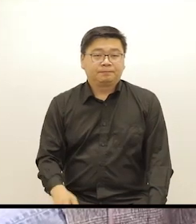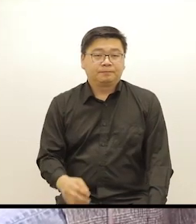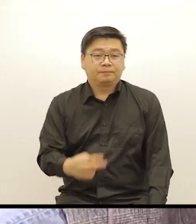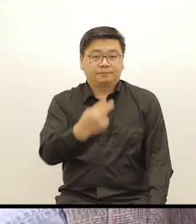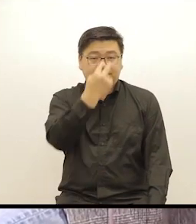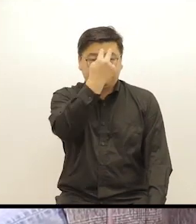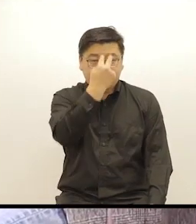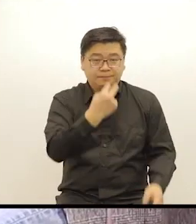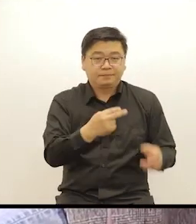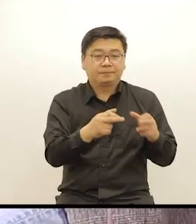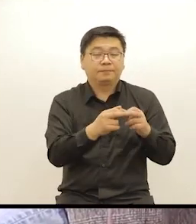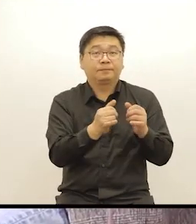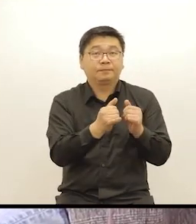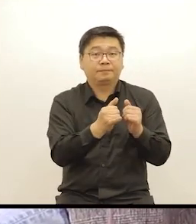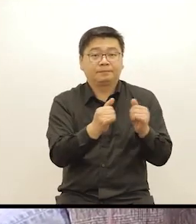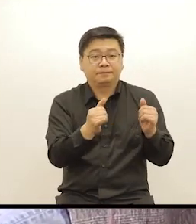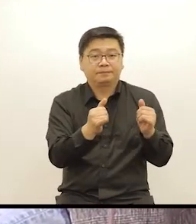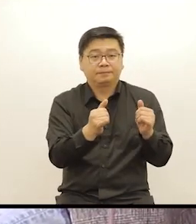시각장애인들이